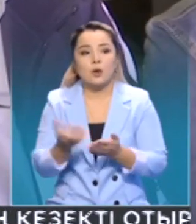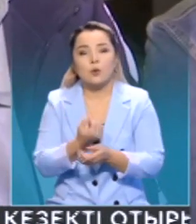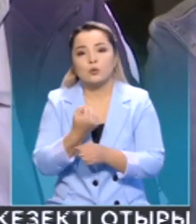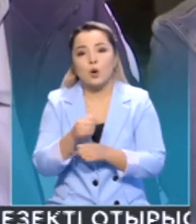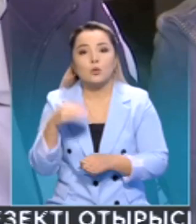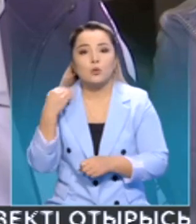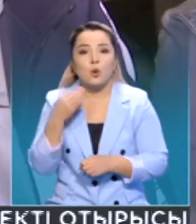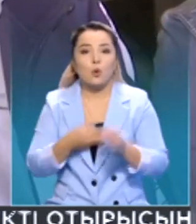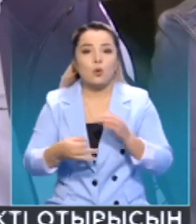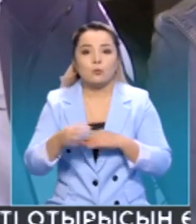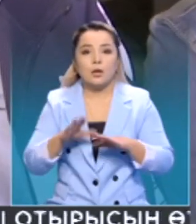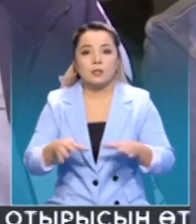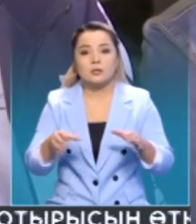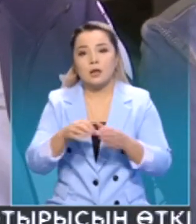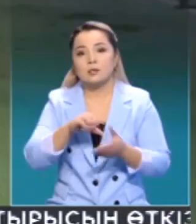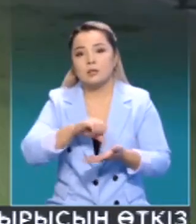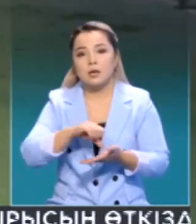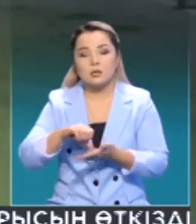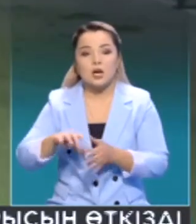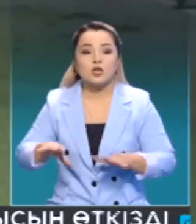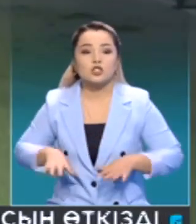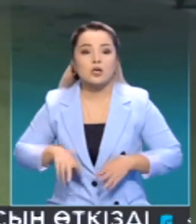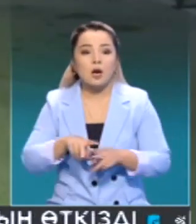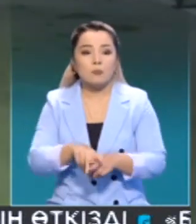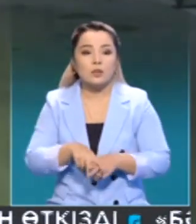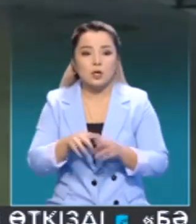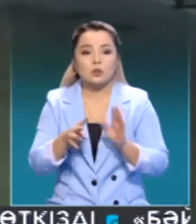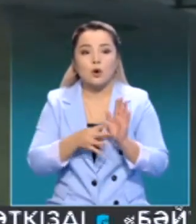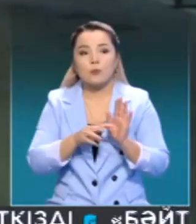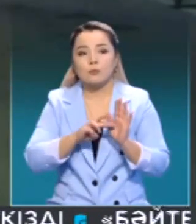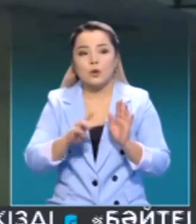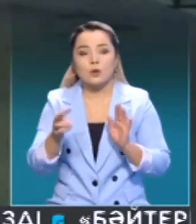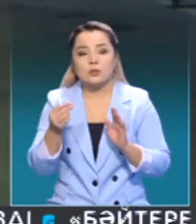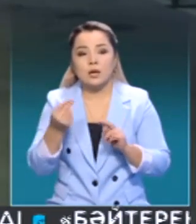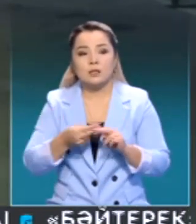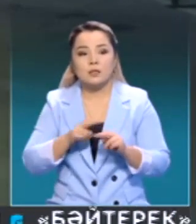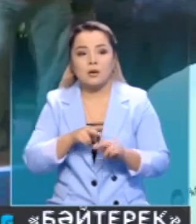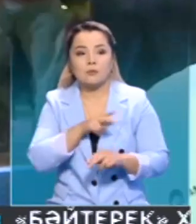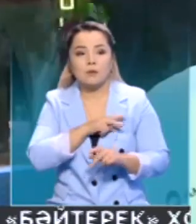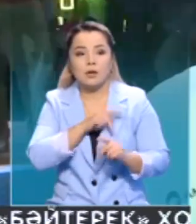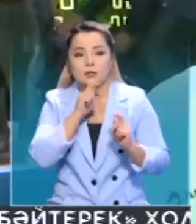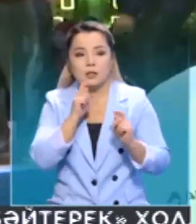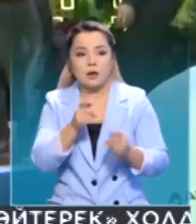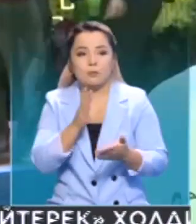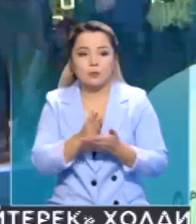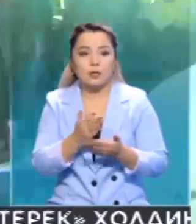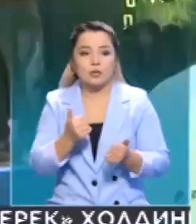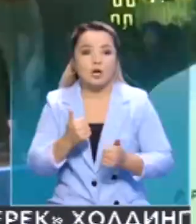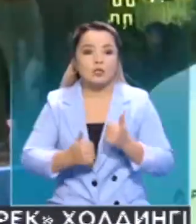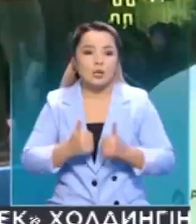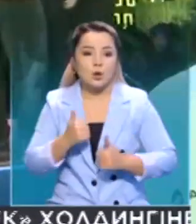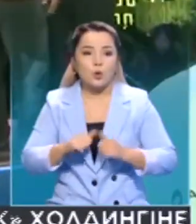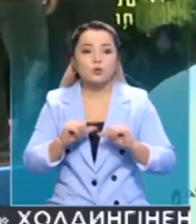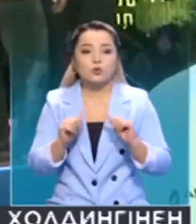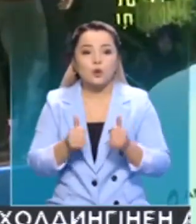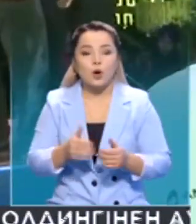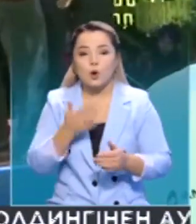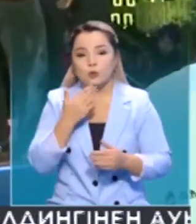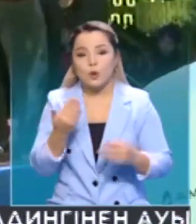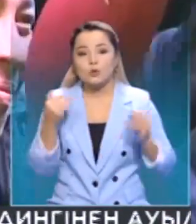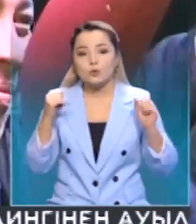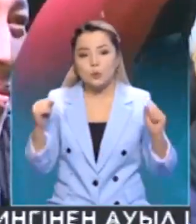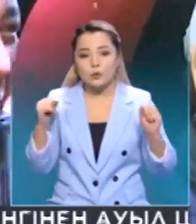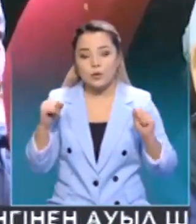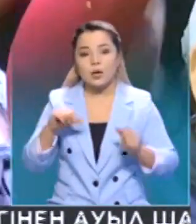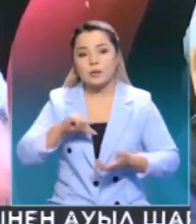Түркістан облысы Теріскей командасының шабандоздары 9 миллион теңге сыйақыны қанжығаға байлады. Жарысты ұйымдастырушылар ұлттық спортты